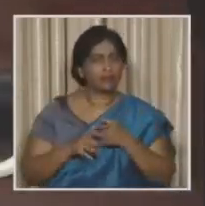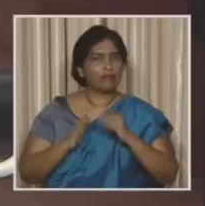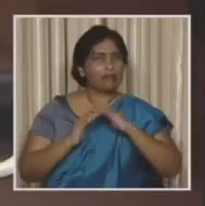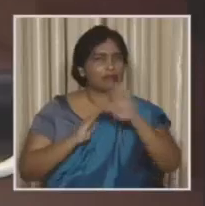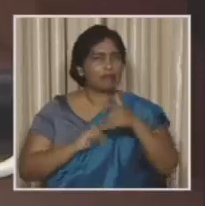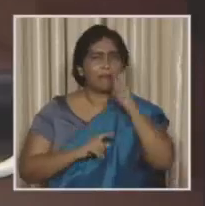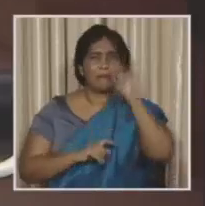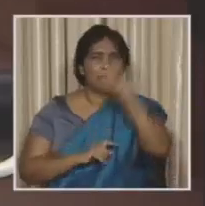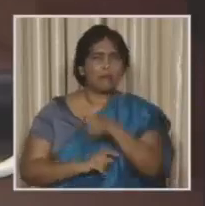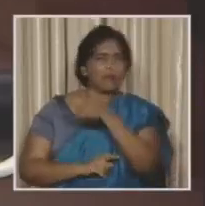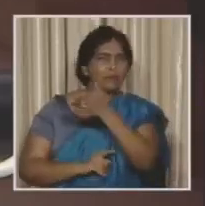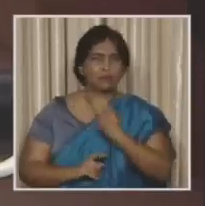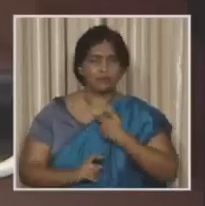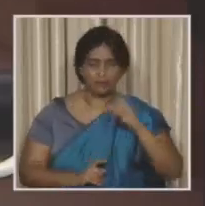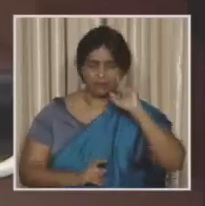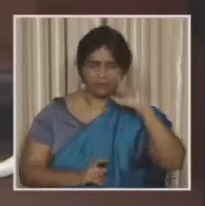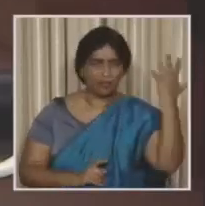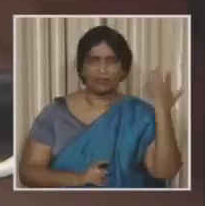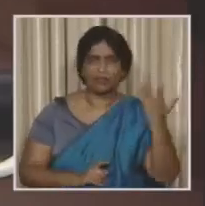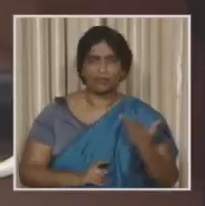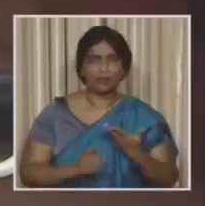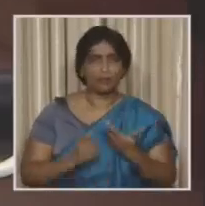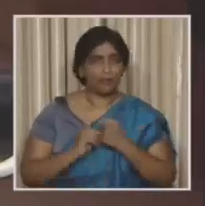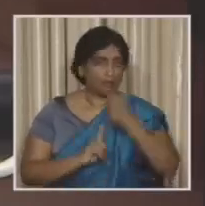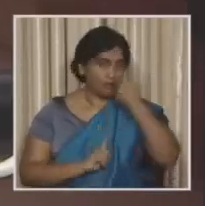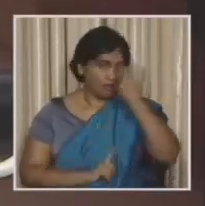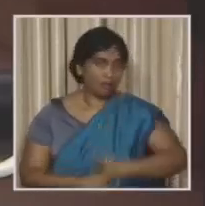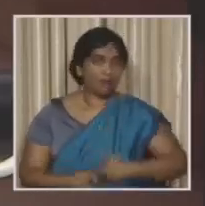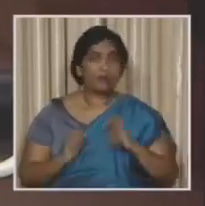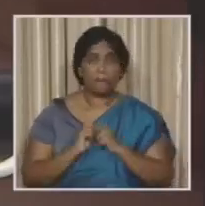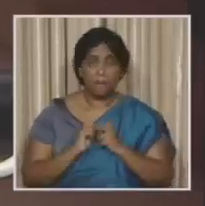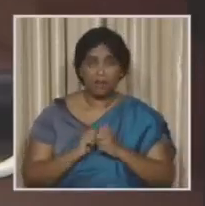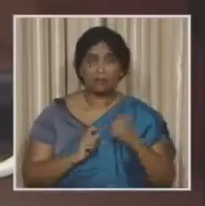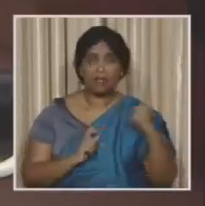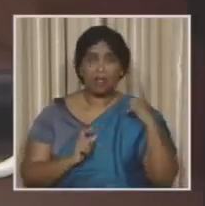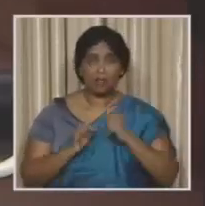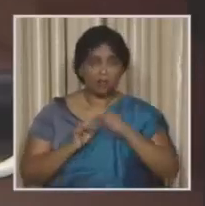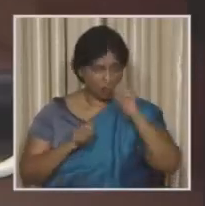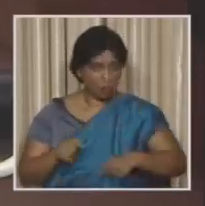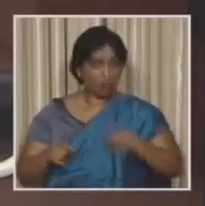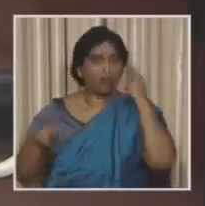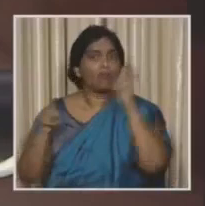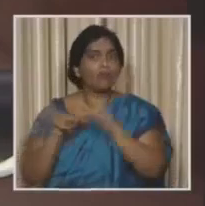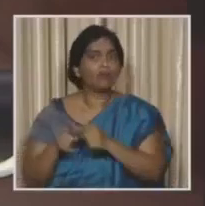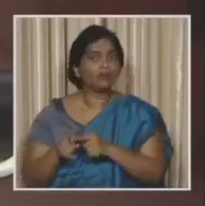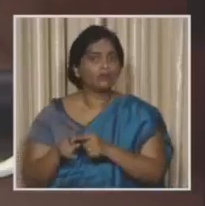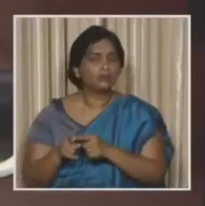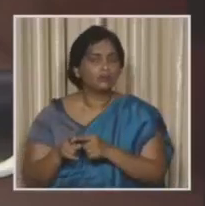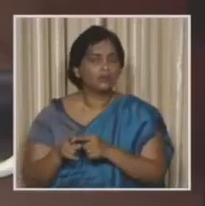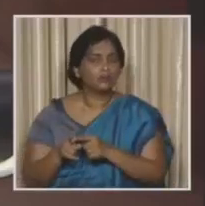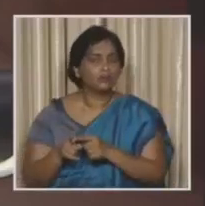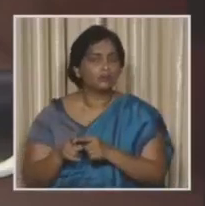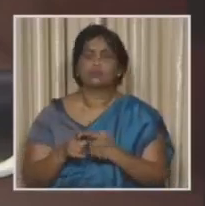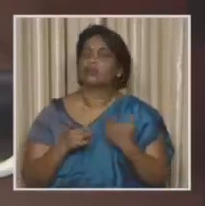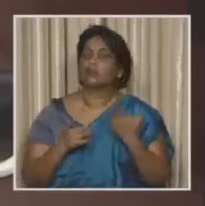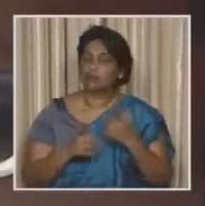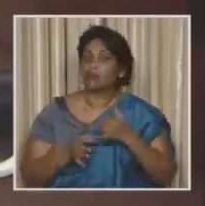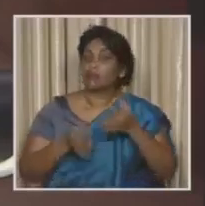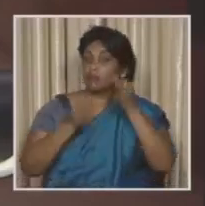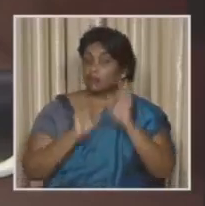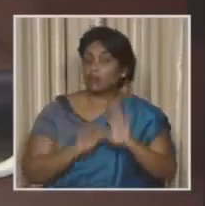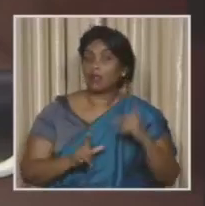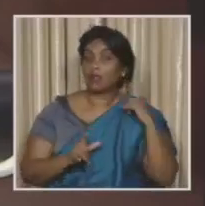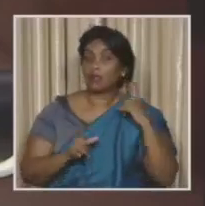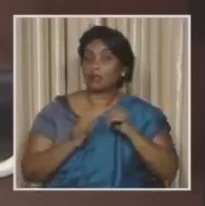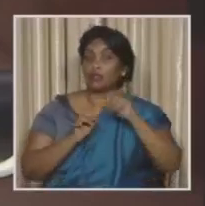ගැමියෙක්ද මේ? මට තේරෙන්නේ තමන්ගේ පුද්ගලික කෝන්ත්‍ර ආරක්ෂක මණ්ඩලයට එක පිරිමා ගන්න යනවද? එනිසා නිසි පරිදි ආරක්ෂක